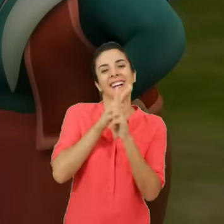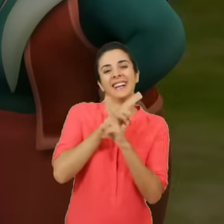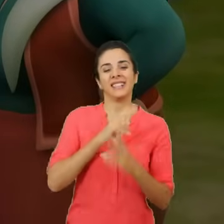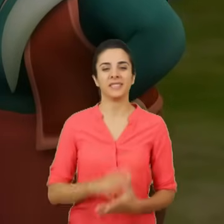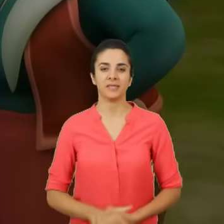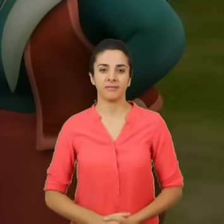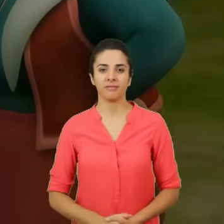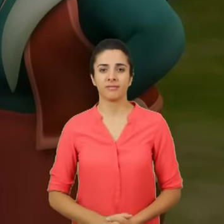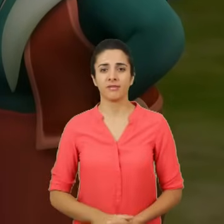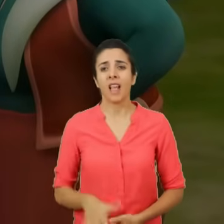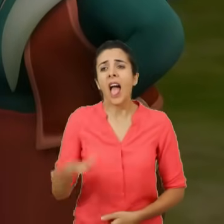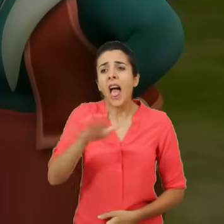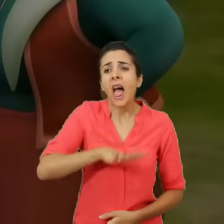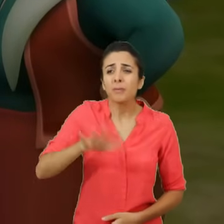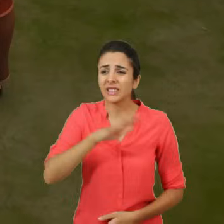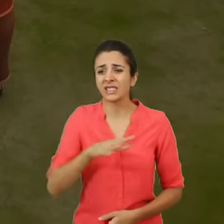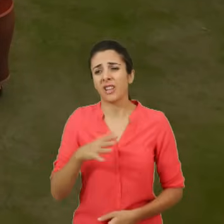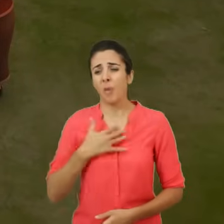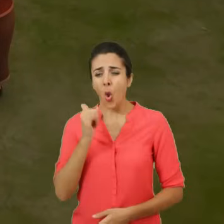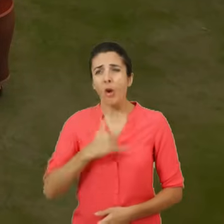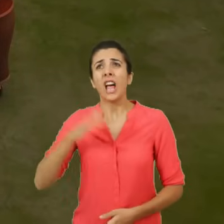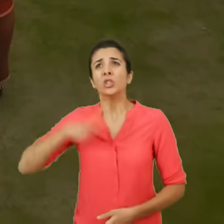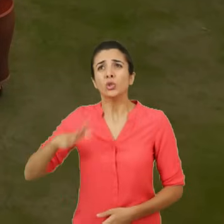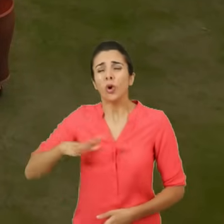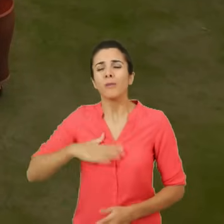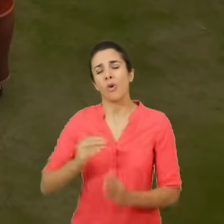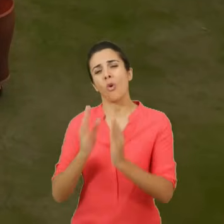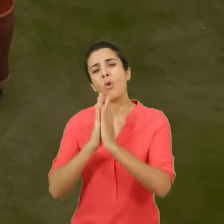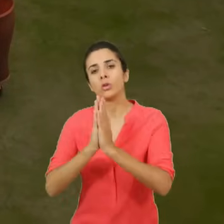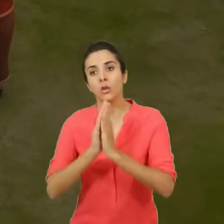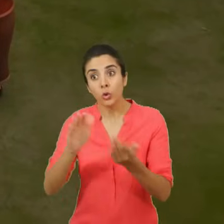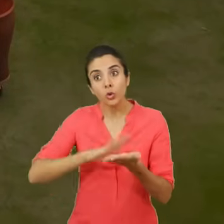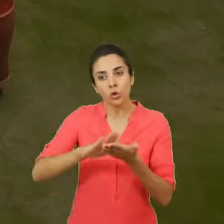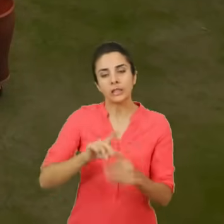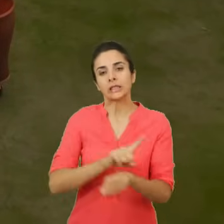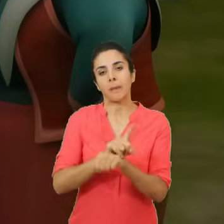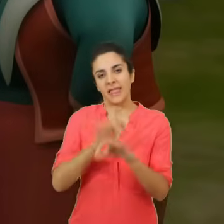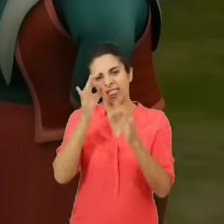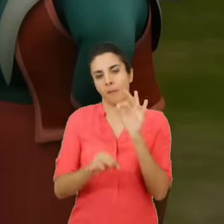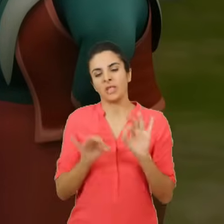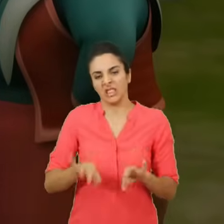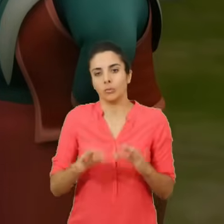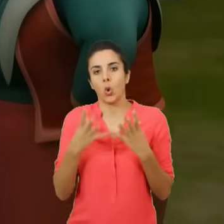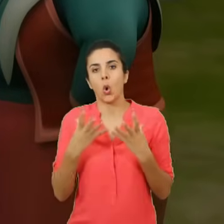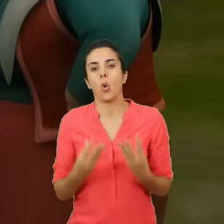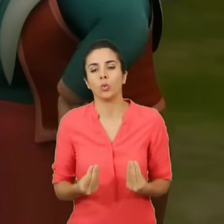Prensesi yere bıraktı. Hepinizden kötü dileklerim için özür diliyorum. Ve sanırım bunu düzeltmenin zamanı geldi.